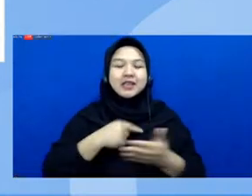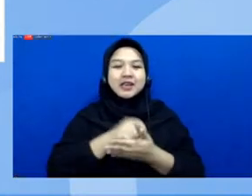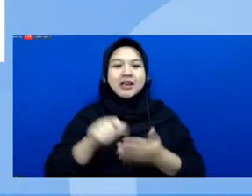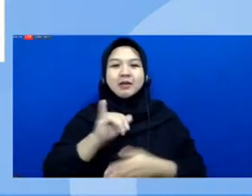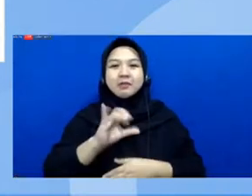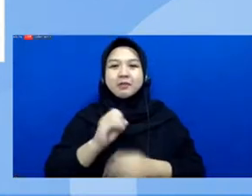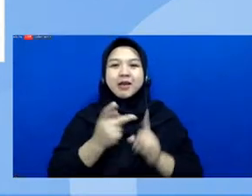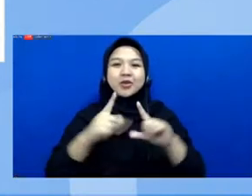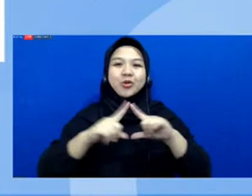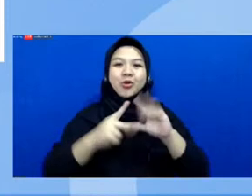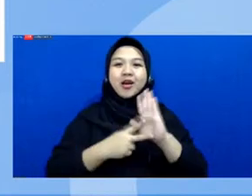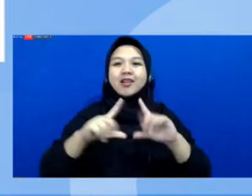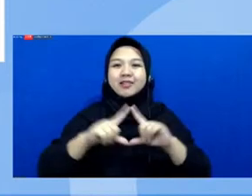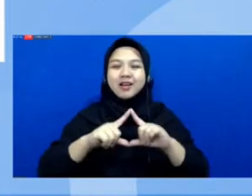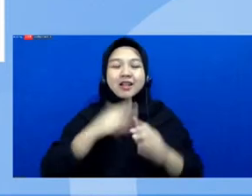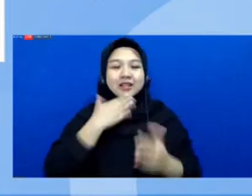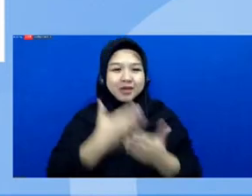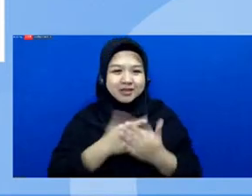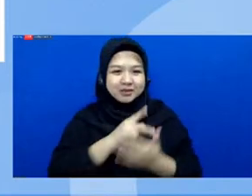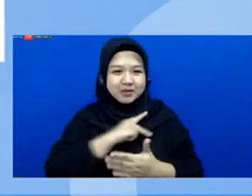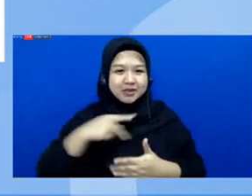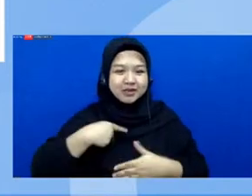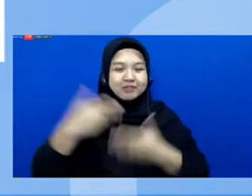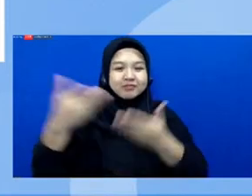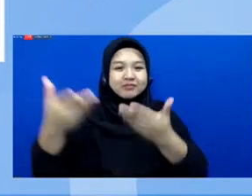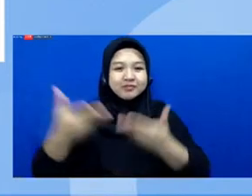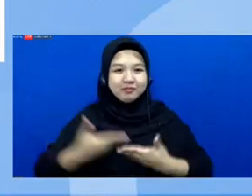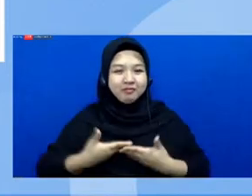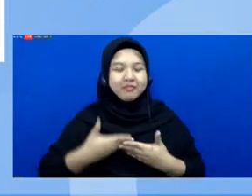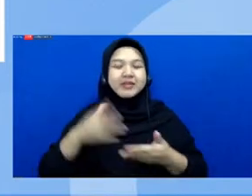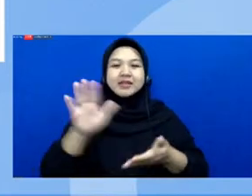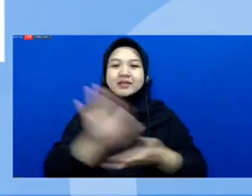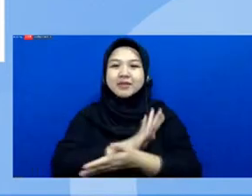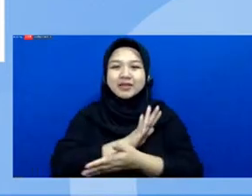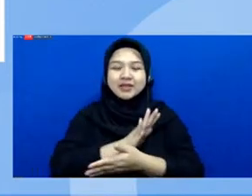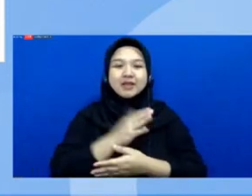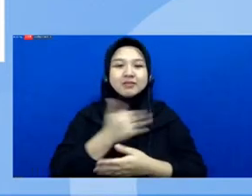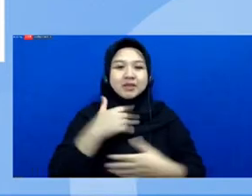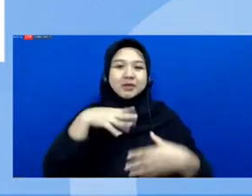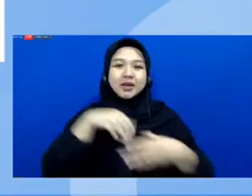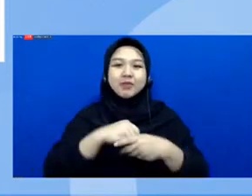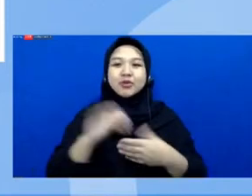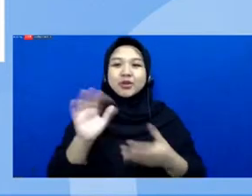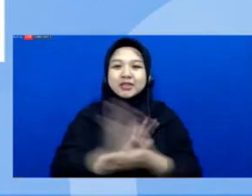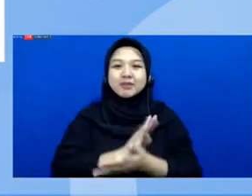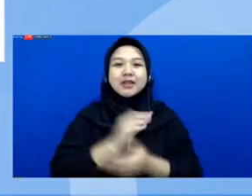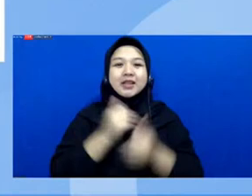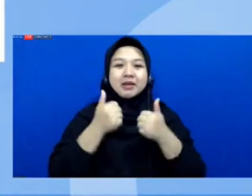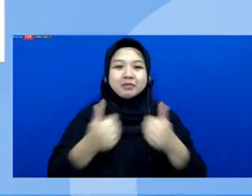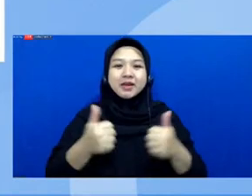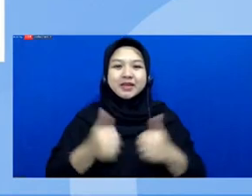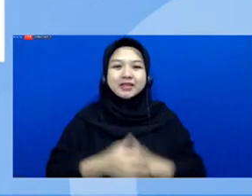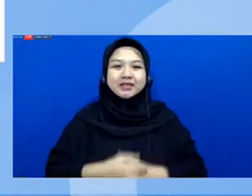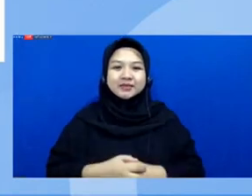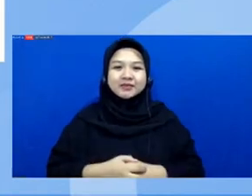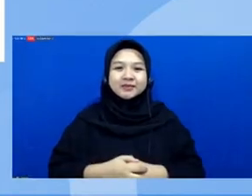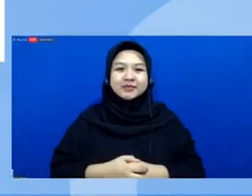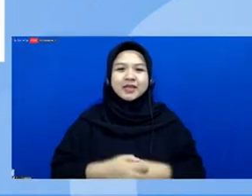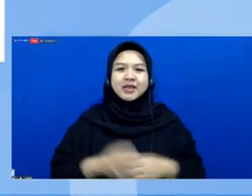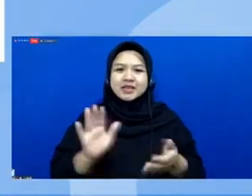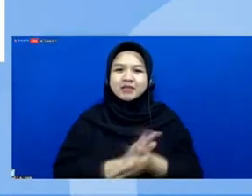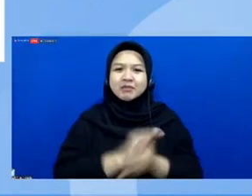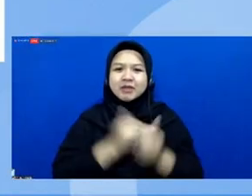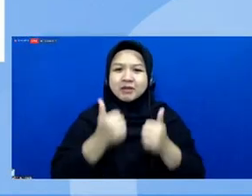untuk panitia dan juga Lean On khususnya yang sudah memberikan kesempatan pada saya untuk bergabung di kesempatan yang baik ini. Kenapa saya bilang kesempatan baik?